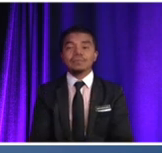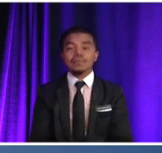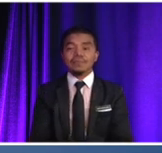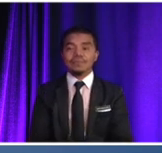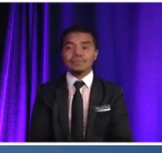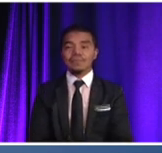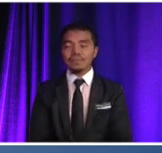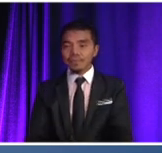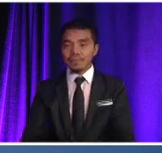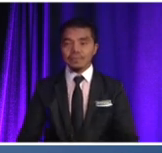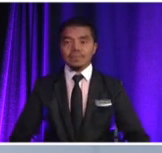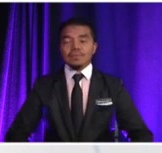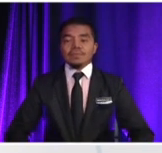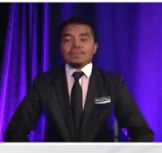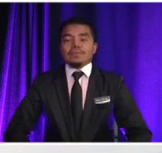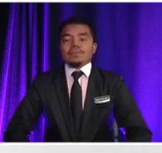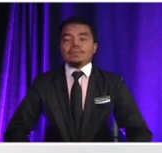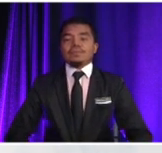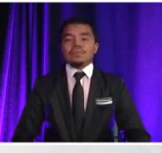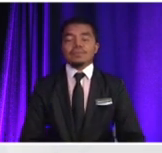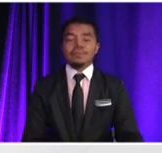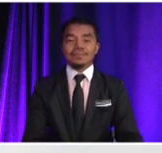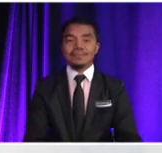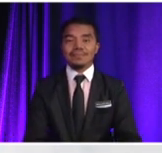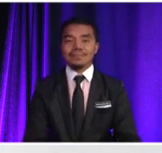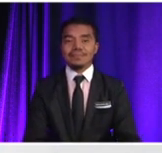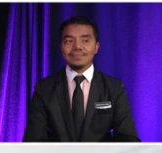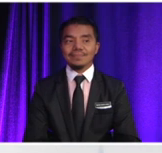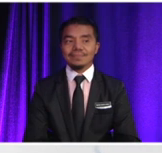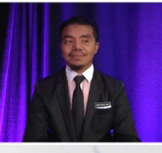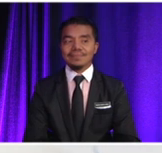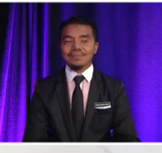mungkin boleh bacakan dahulu soal dan berikan jawaban fitriatul